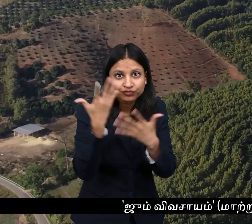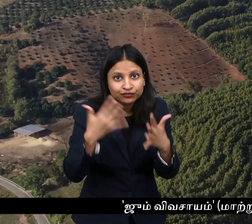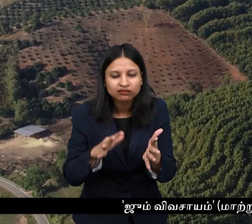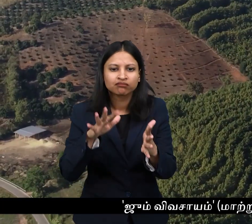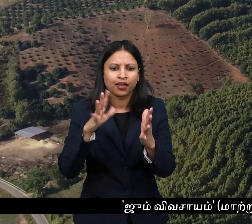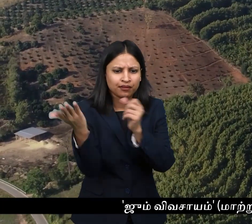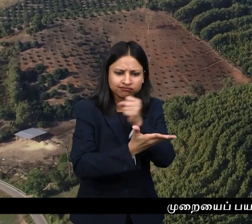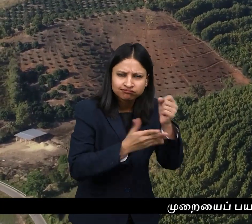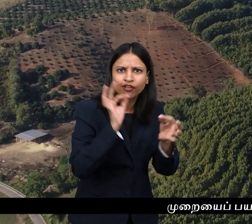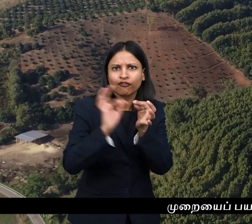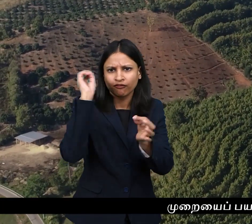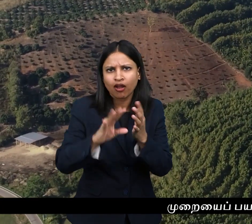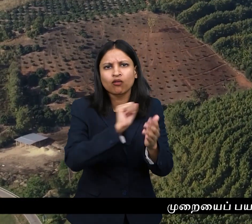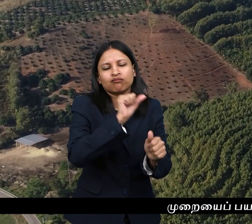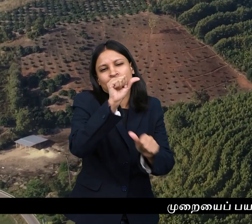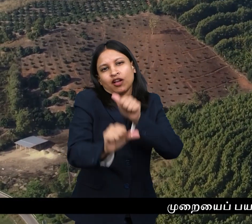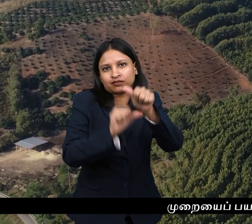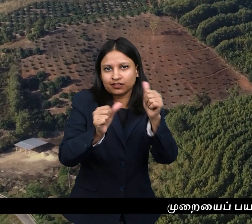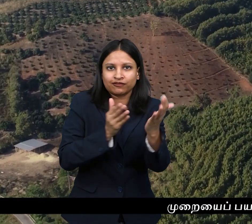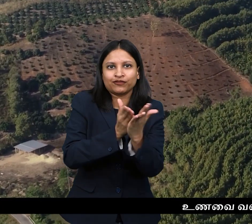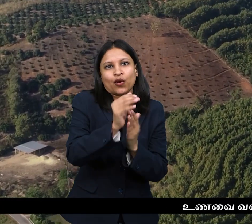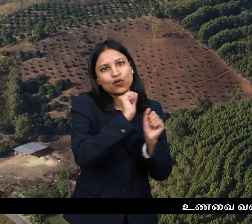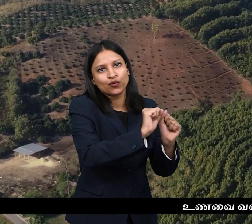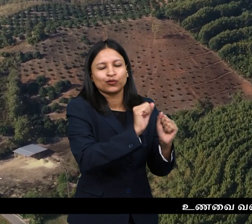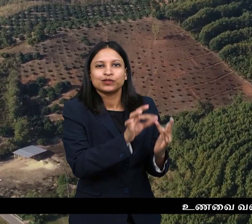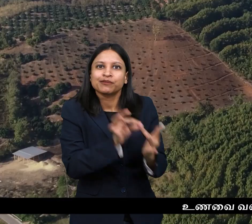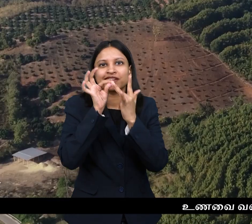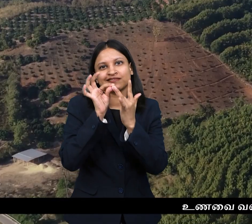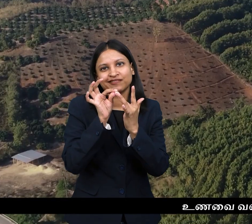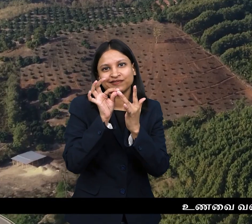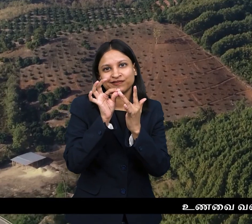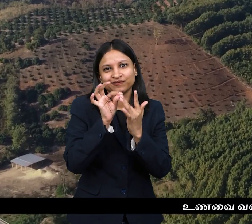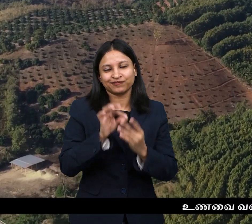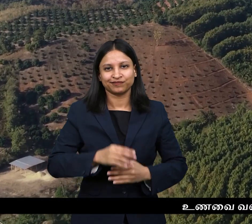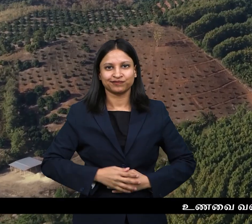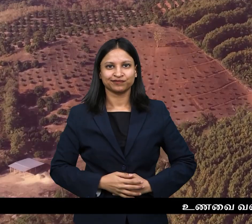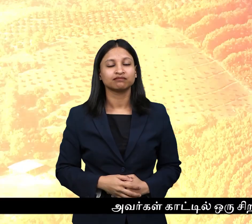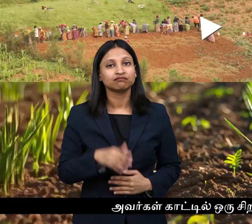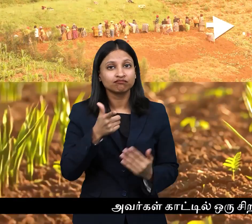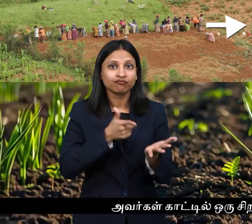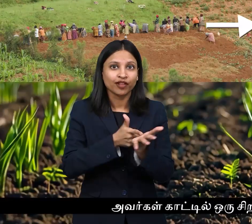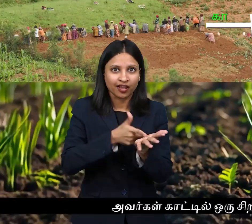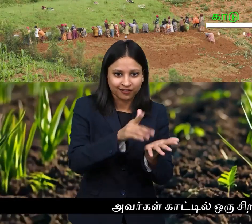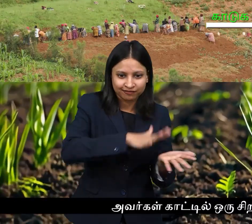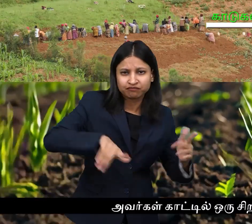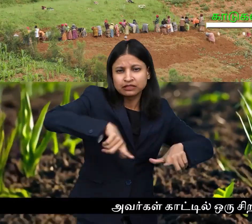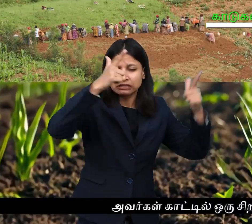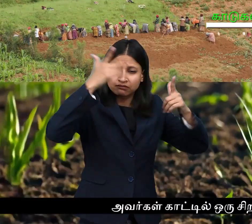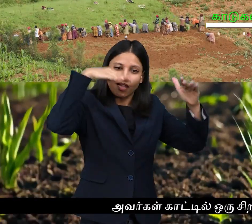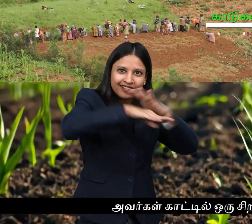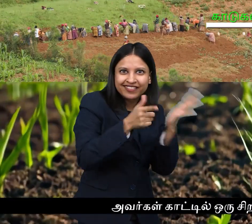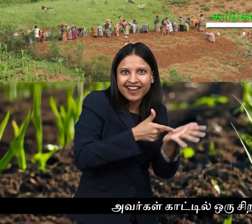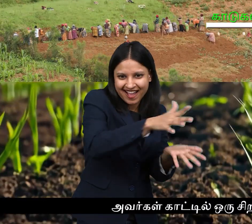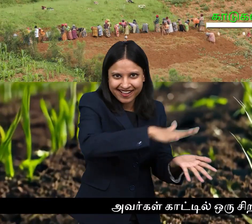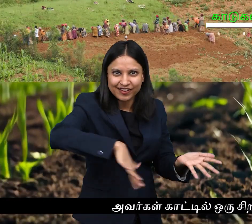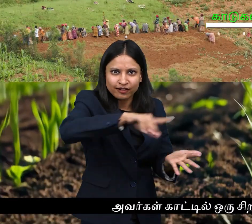அதாவது மாற்றும் சாகுபடி என்ற சிறப்பு முறையை பயன்படுத்தி தங்கள் உணவை வளர்க்கிறார்கள். அவர்கள் காட்டில் ஒரு